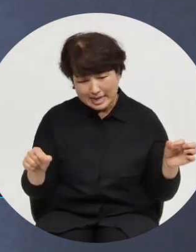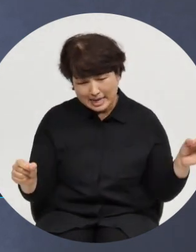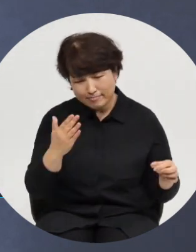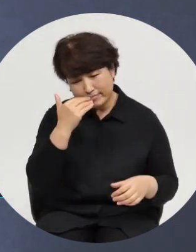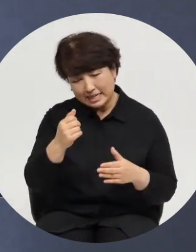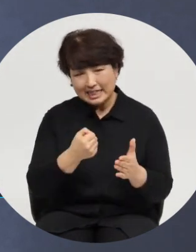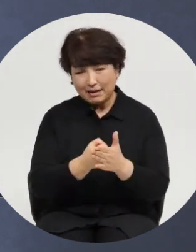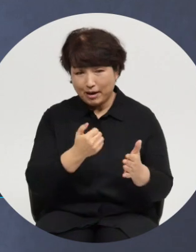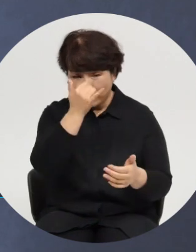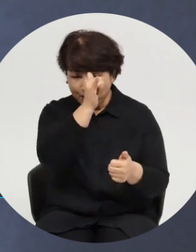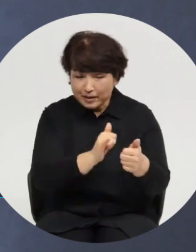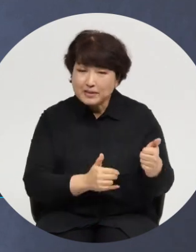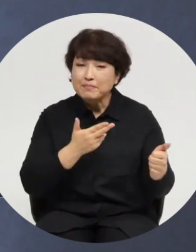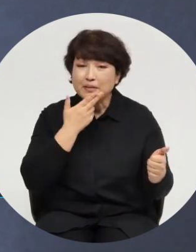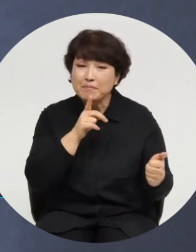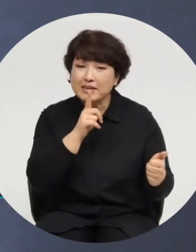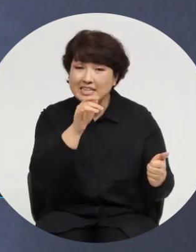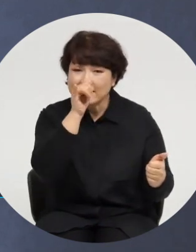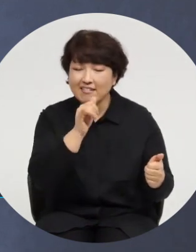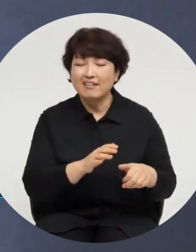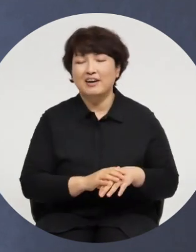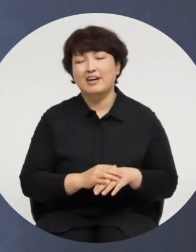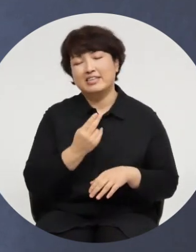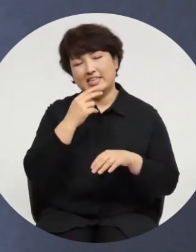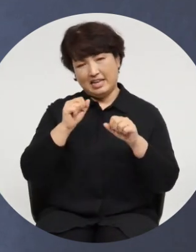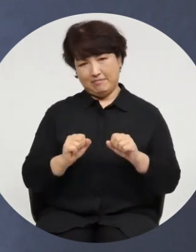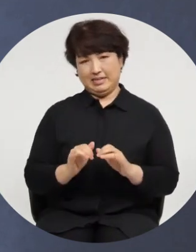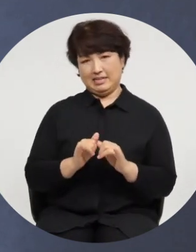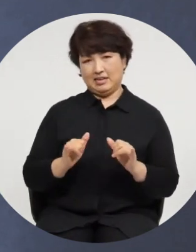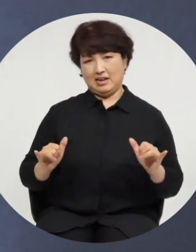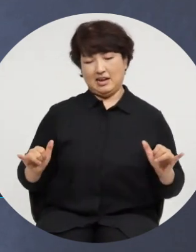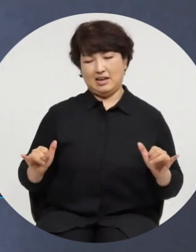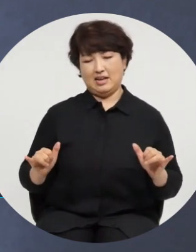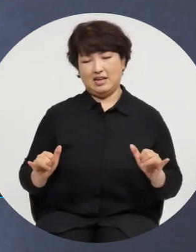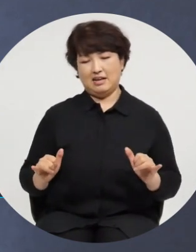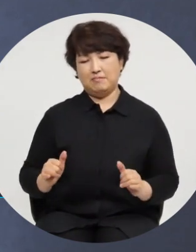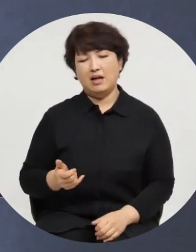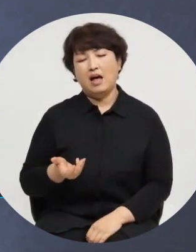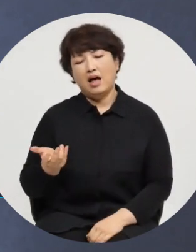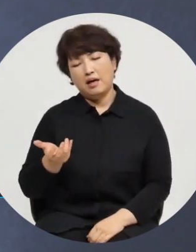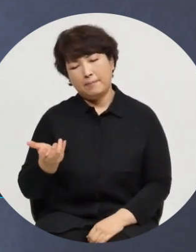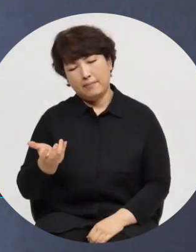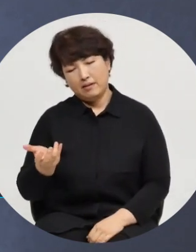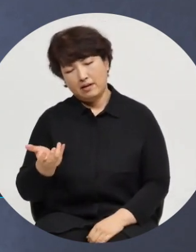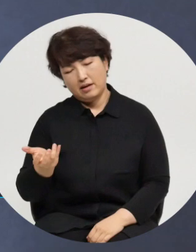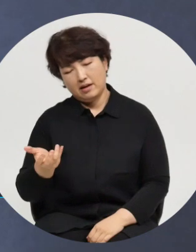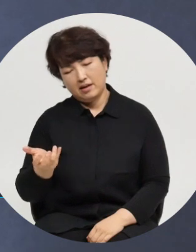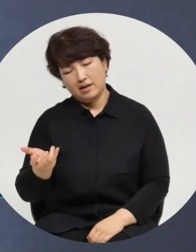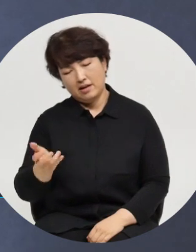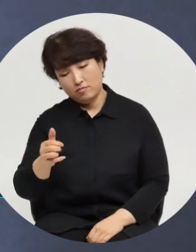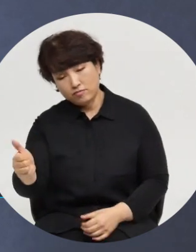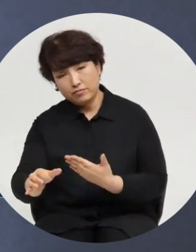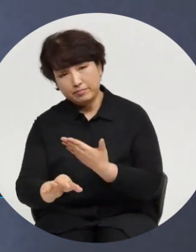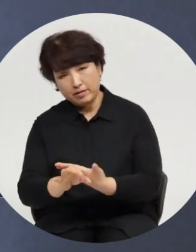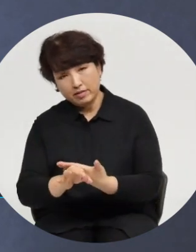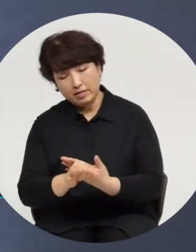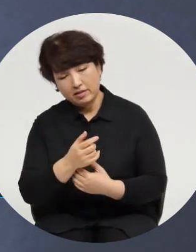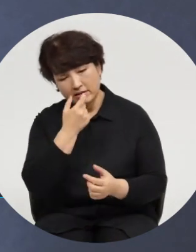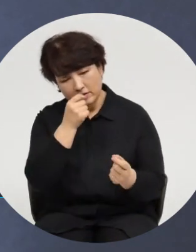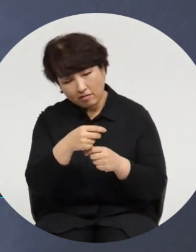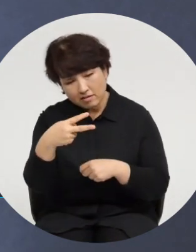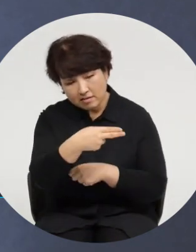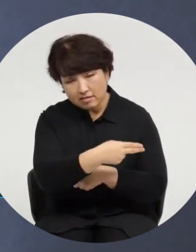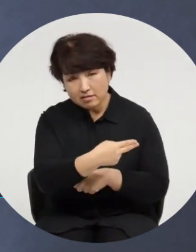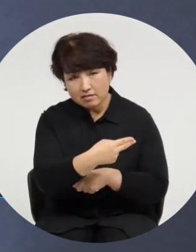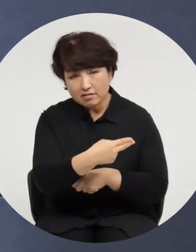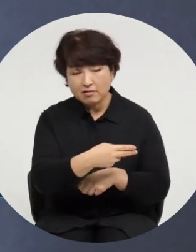김 병에 효자 없다 이러자 나 그죠 예 맹 그러면 살아남은 사람 입장에서는 좀 아프다 가 죽는 게